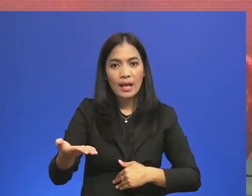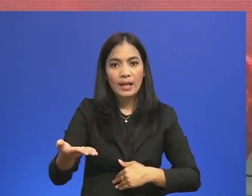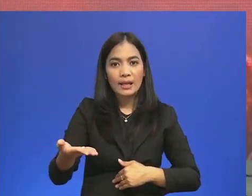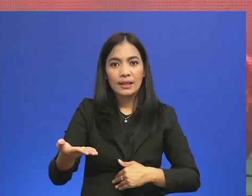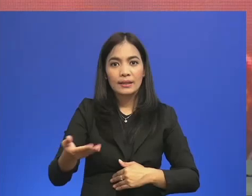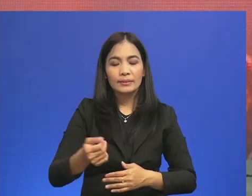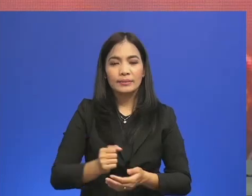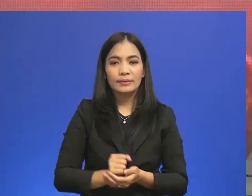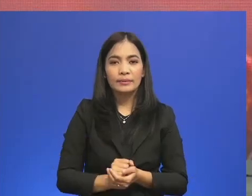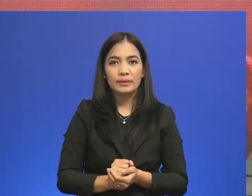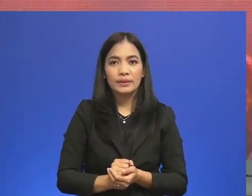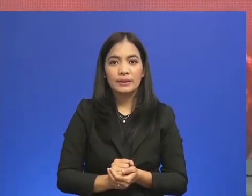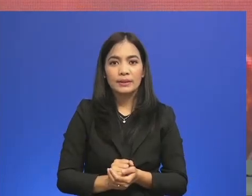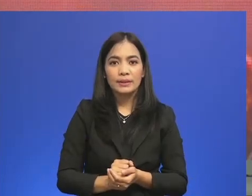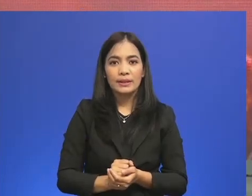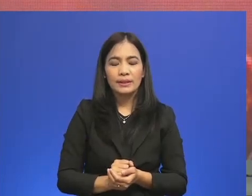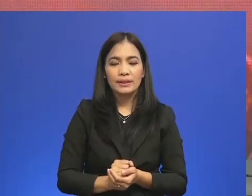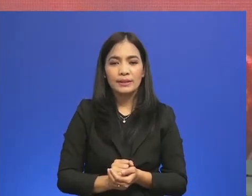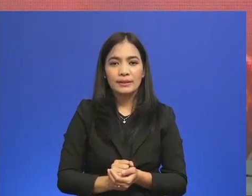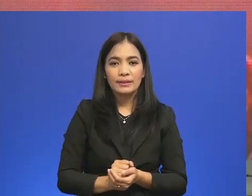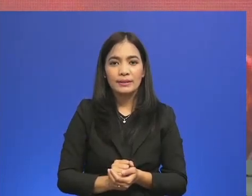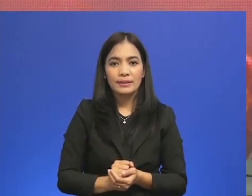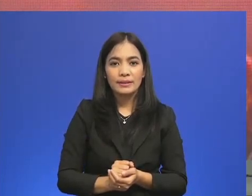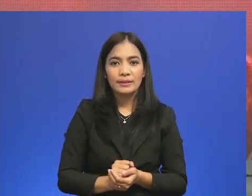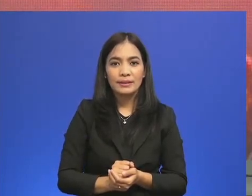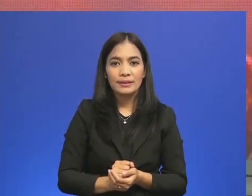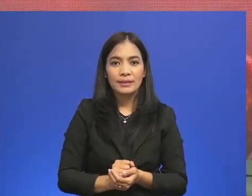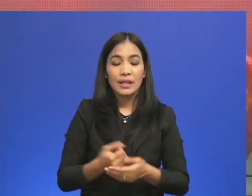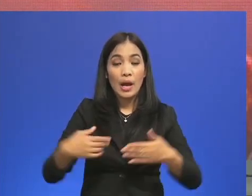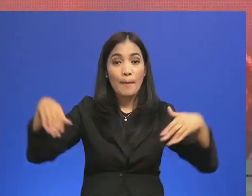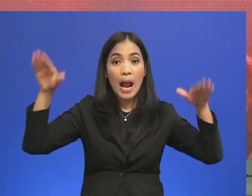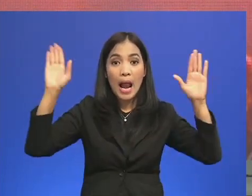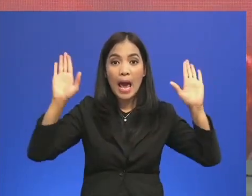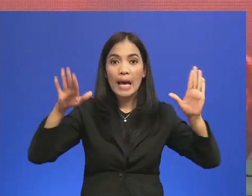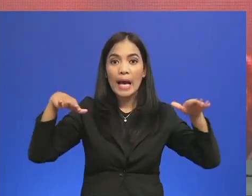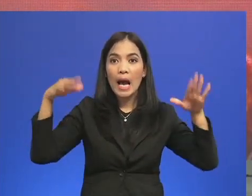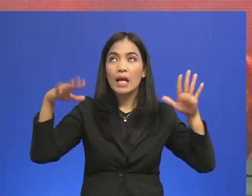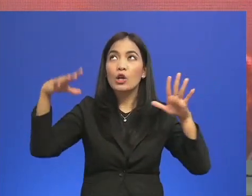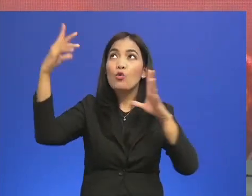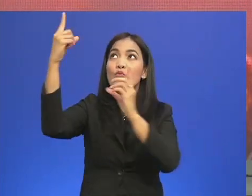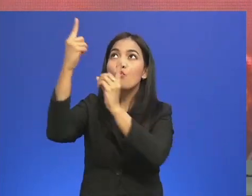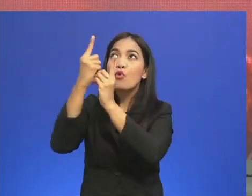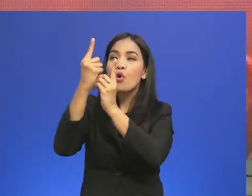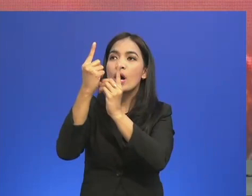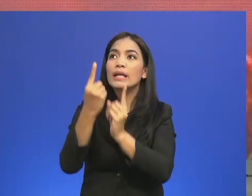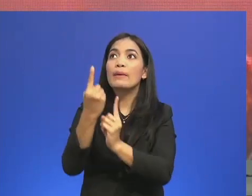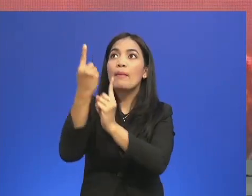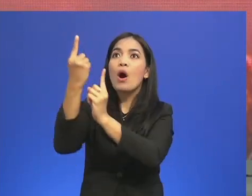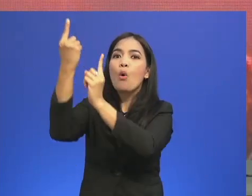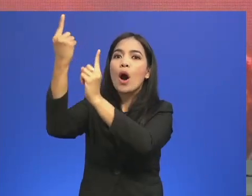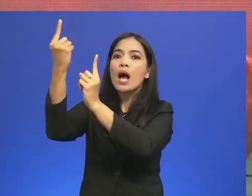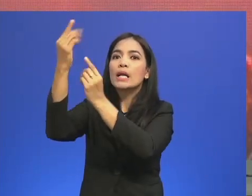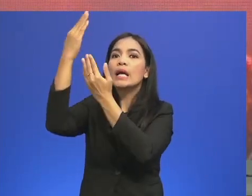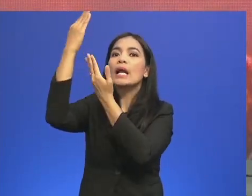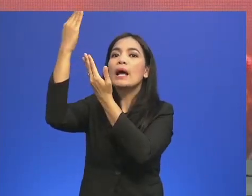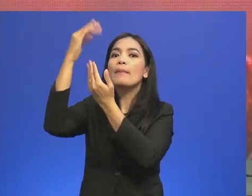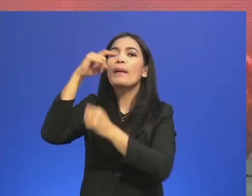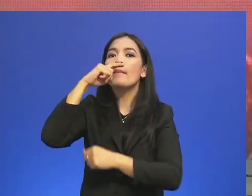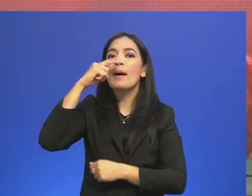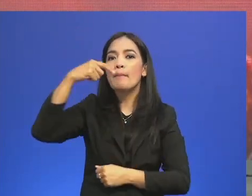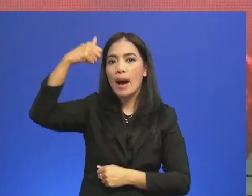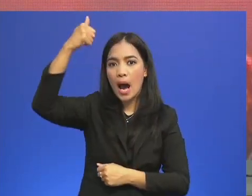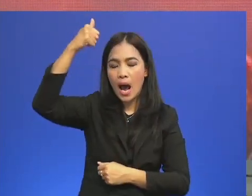wanita yang dijemput oleh malaikat kudus dan dibawa ke hadapan Bapa di